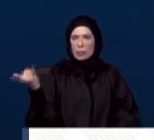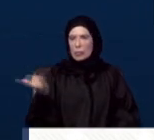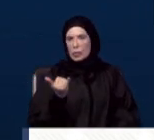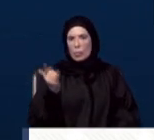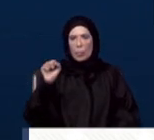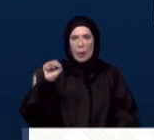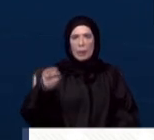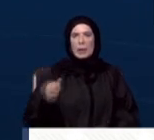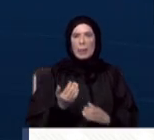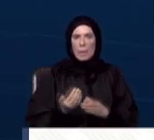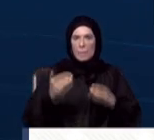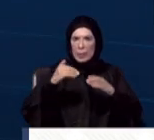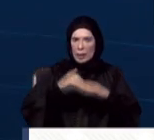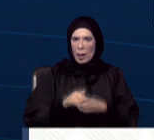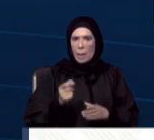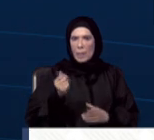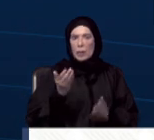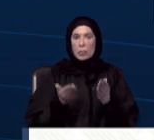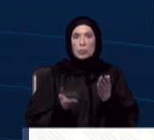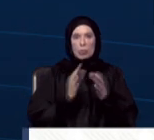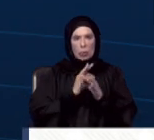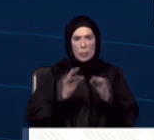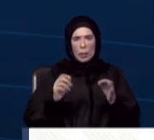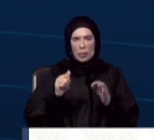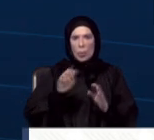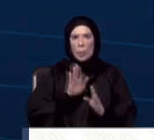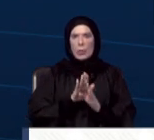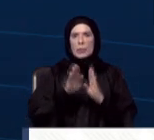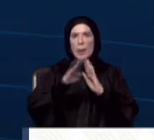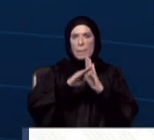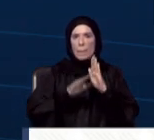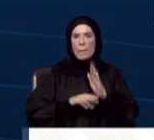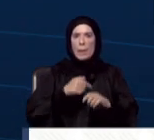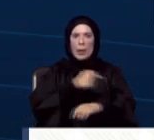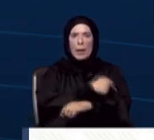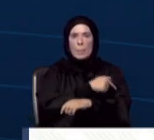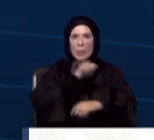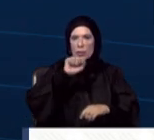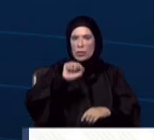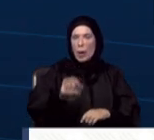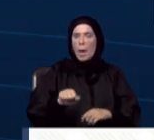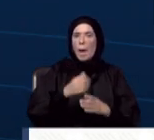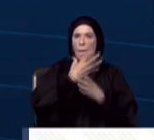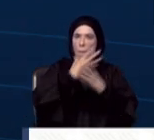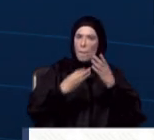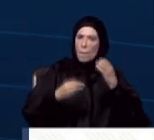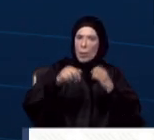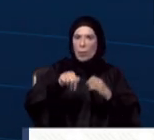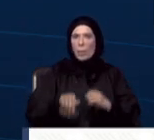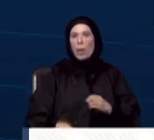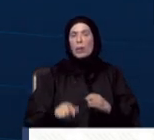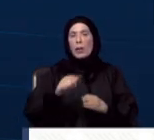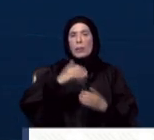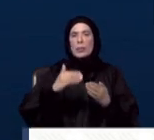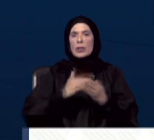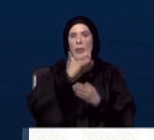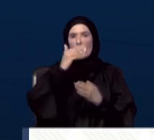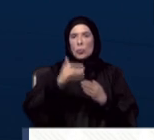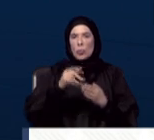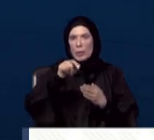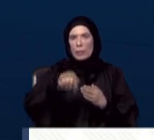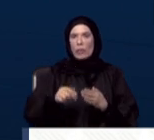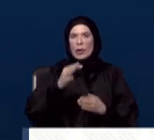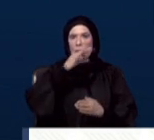تخصيص البرلمانات لميزانيات كافيه لدعم البرامج الصحيه المتعلقه بالانجاب ا ان الاستثمار في هذا المجال